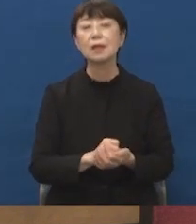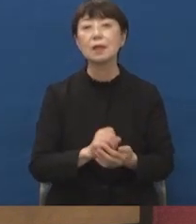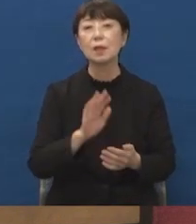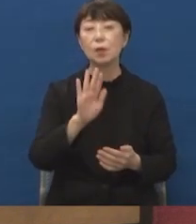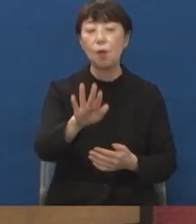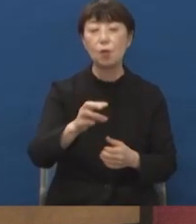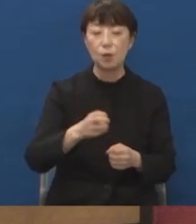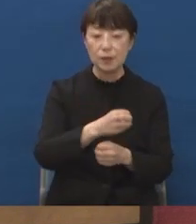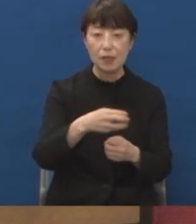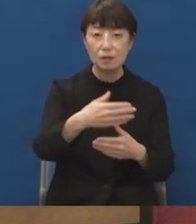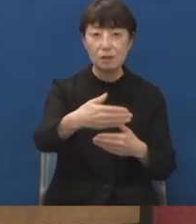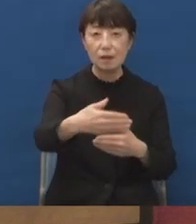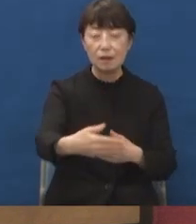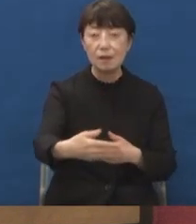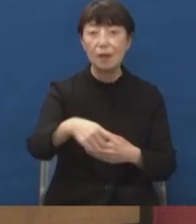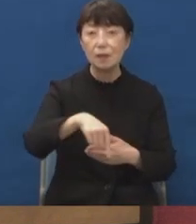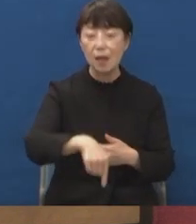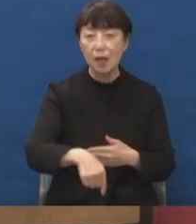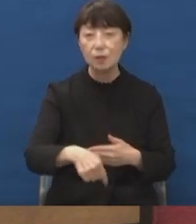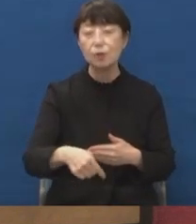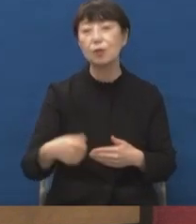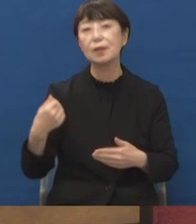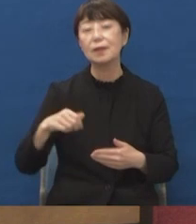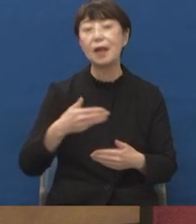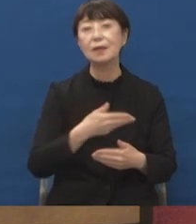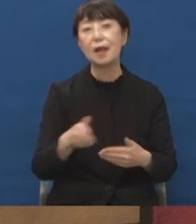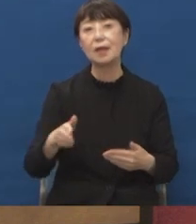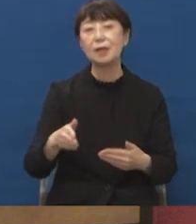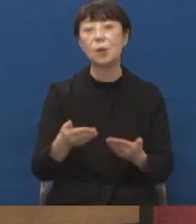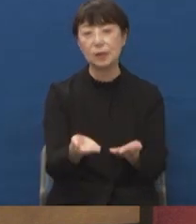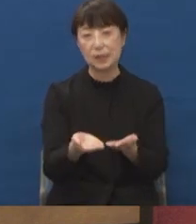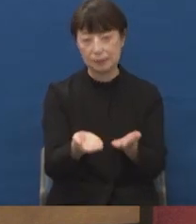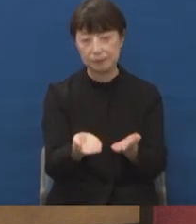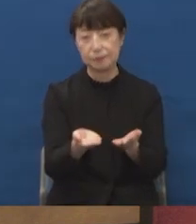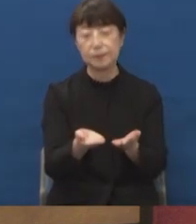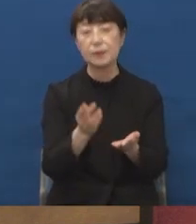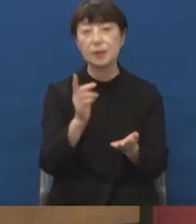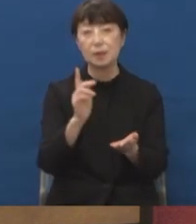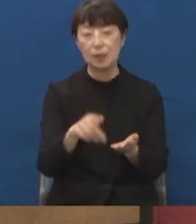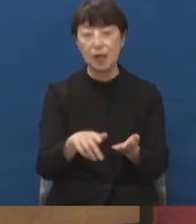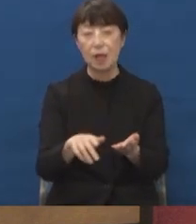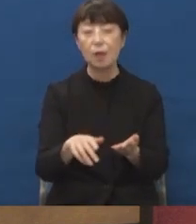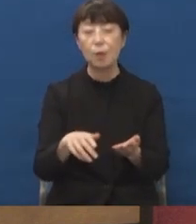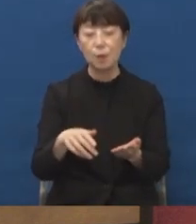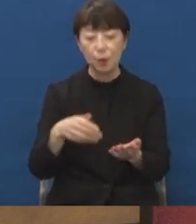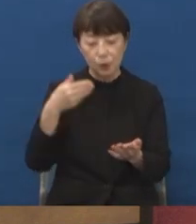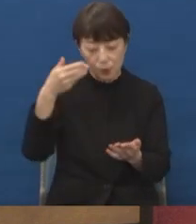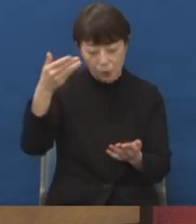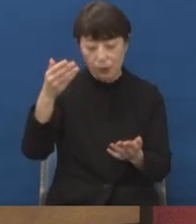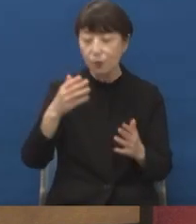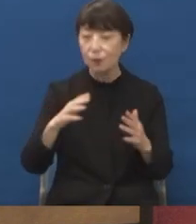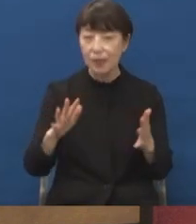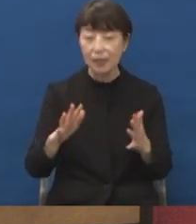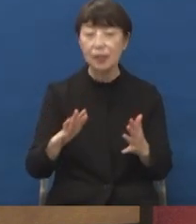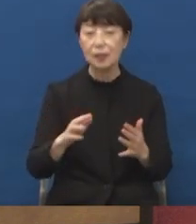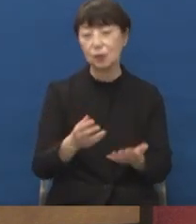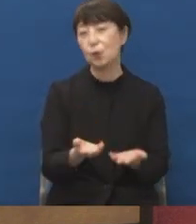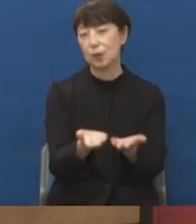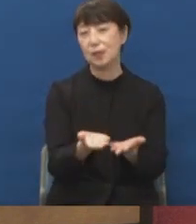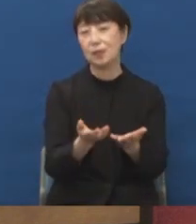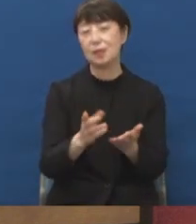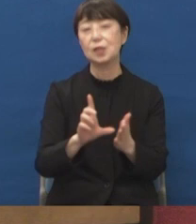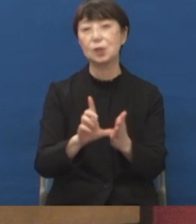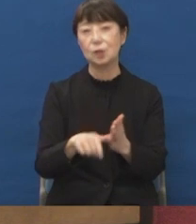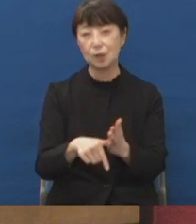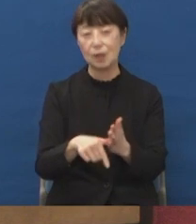生する確率の高い南海トラフ地震や、予期せぬ未曾有の災害に備え、さらなる防災・減災対策に努